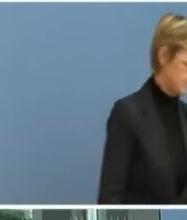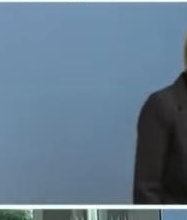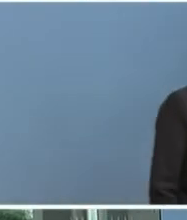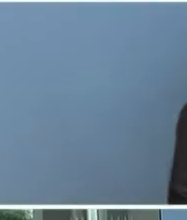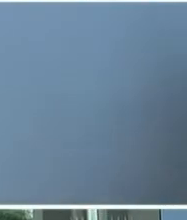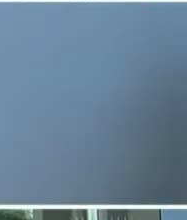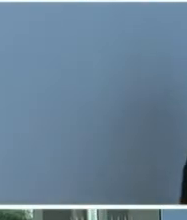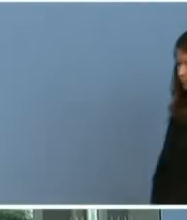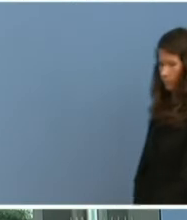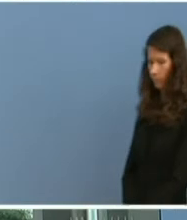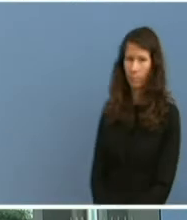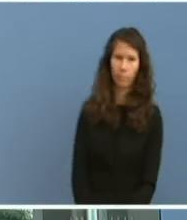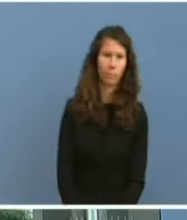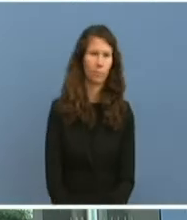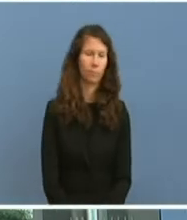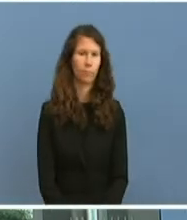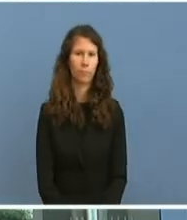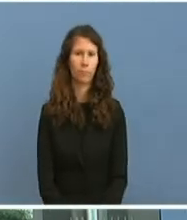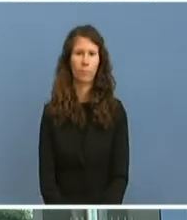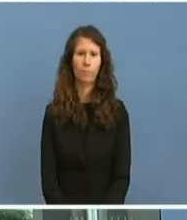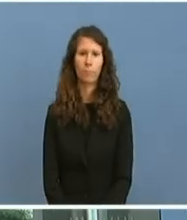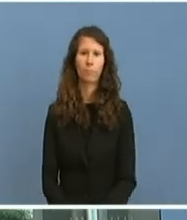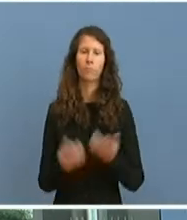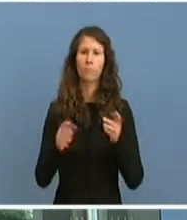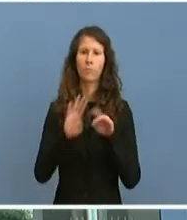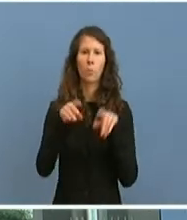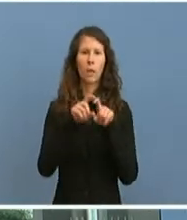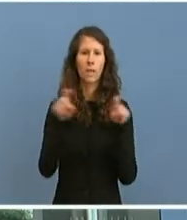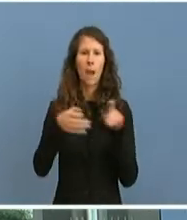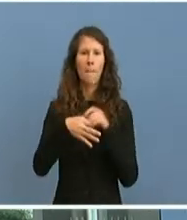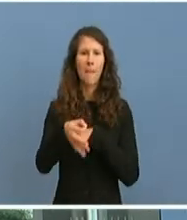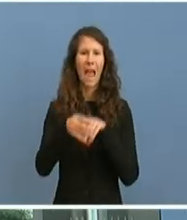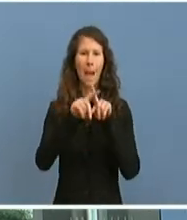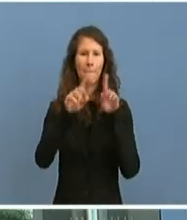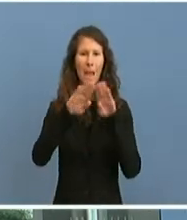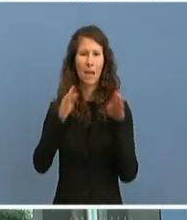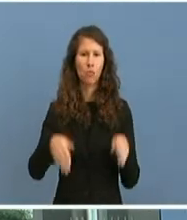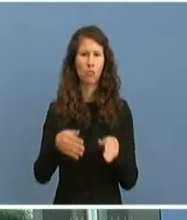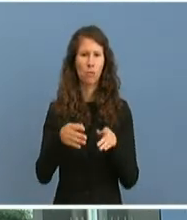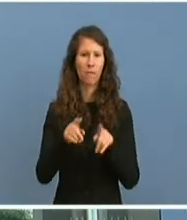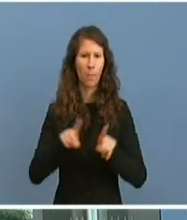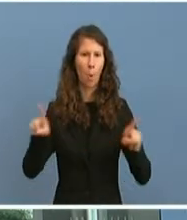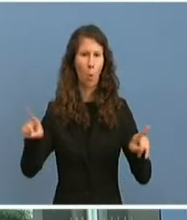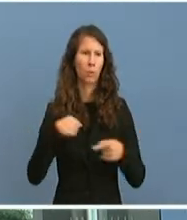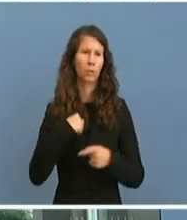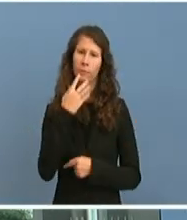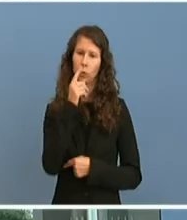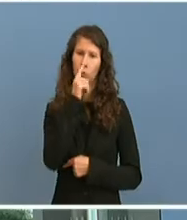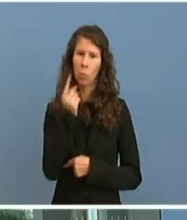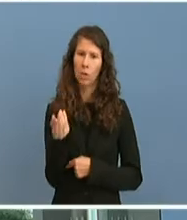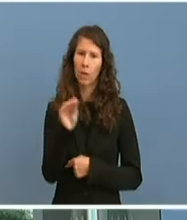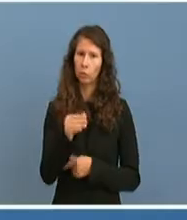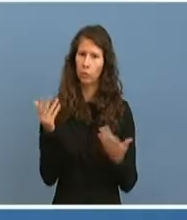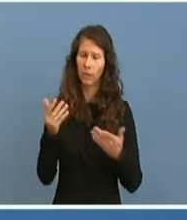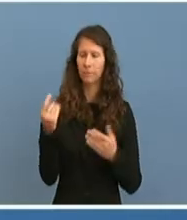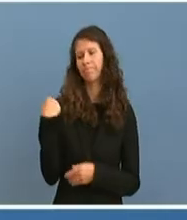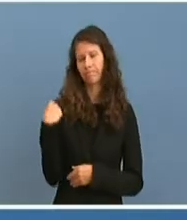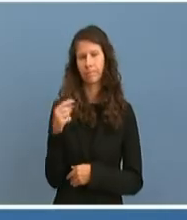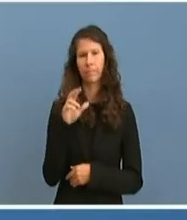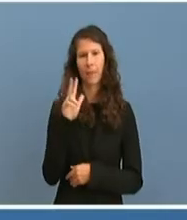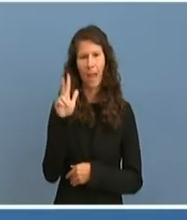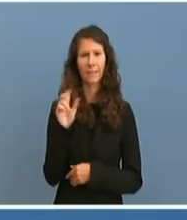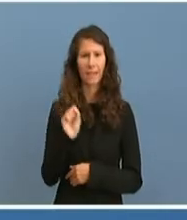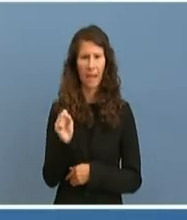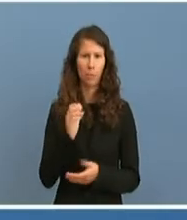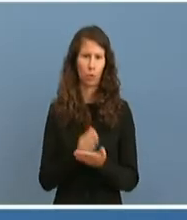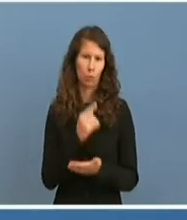Ja, im Grunde genommen möchte ich jetzt eigentlich zum Thema Beherbergungsverbot nur sagen, was Herr Seibert bereits gesagt hat. Es